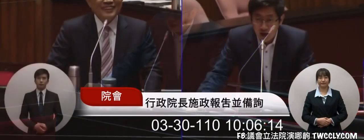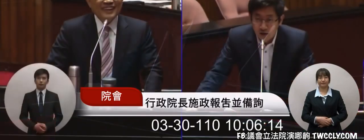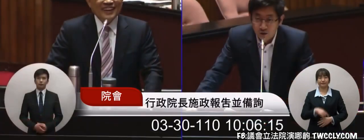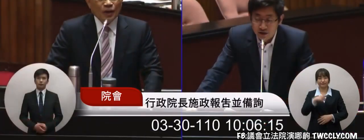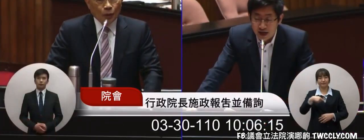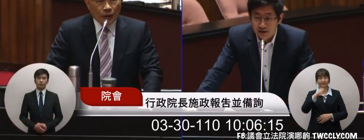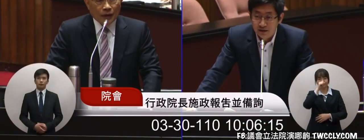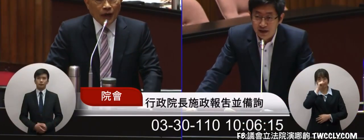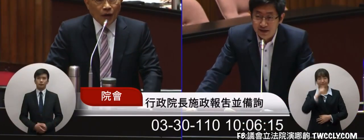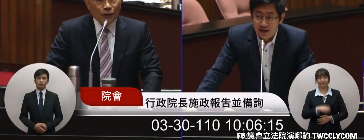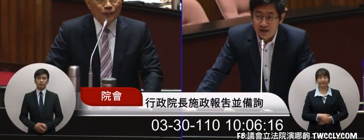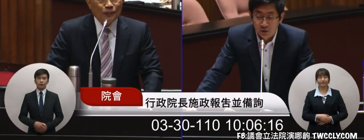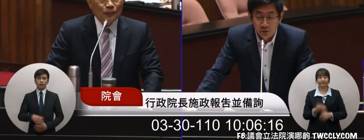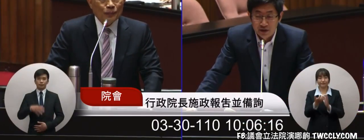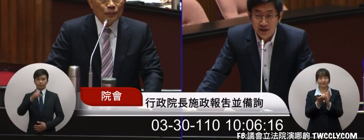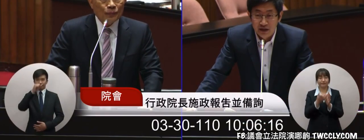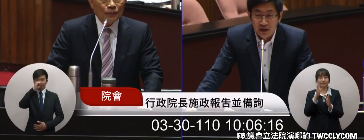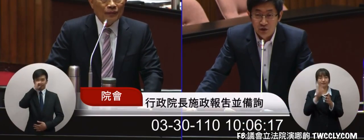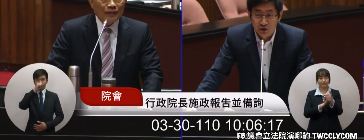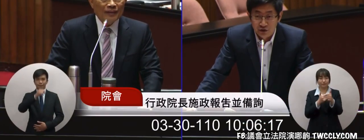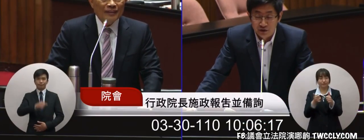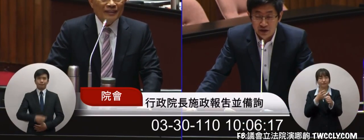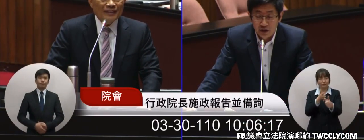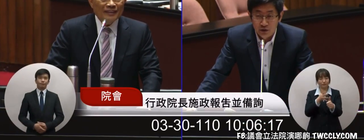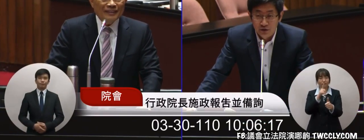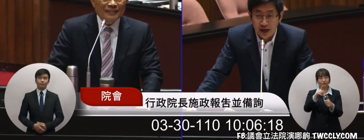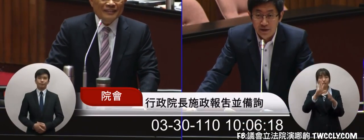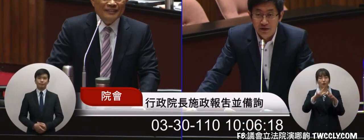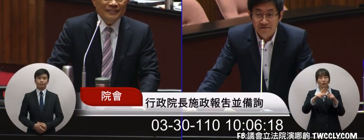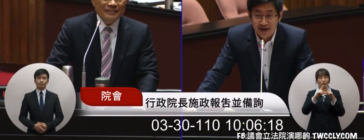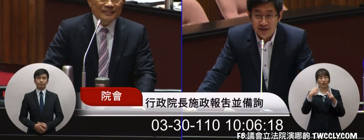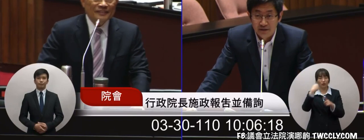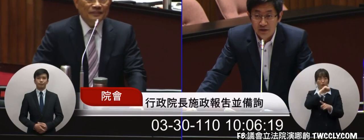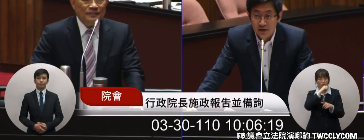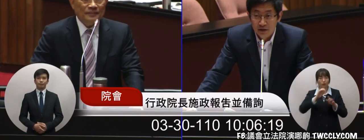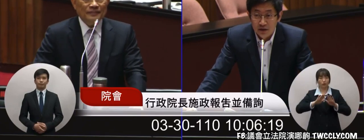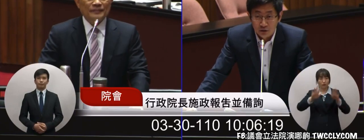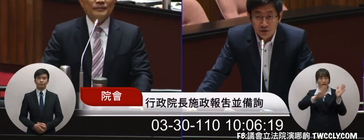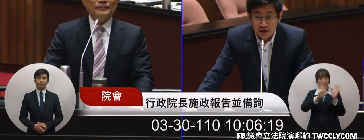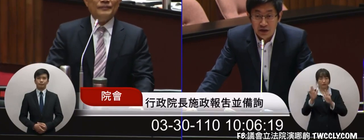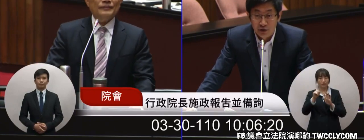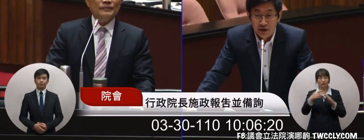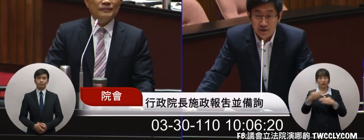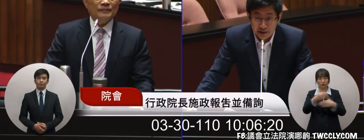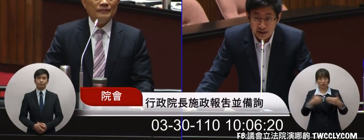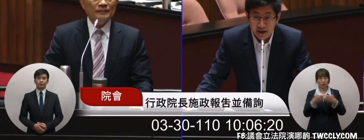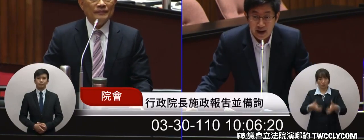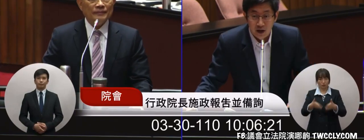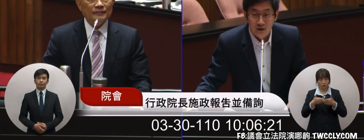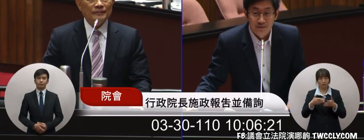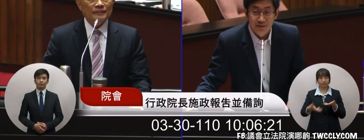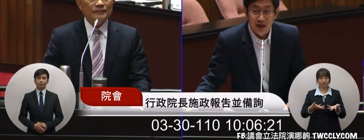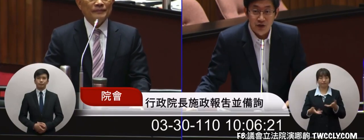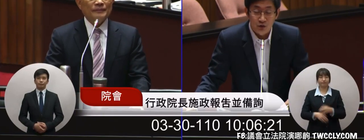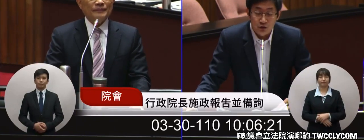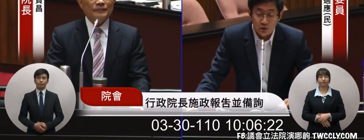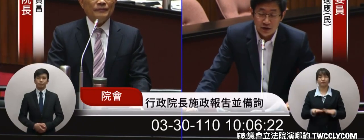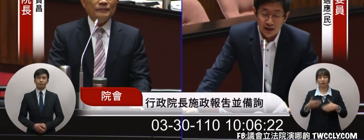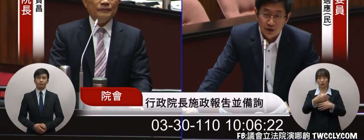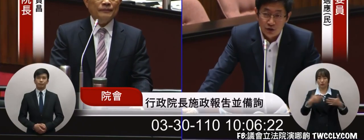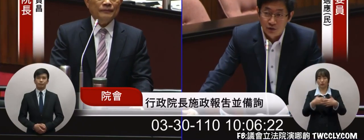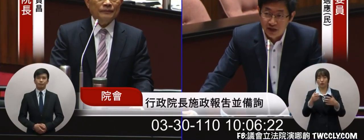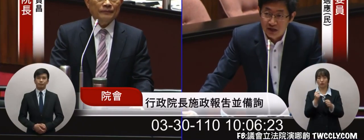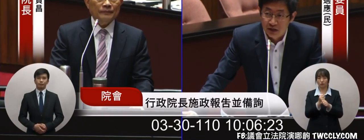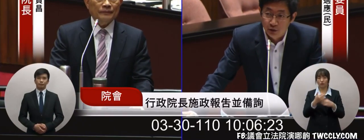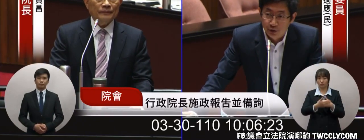院長好我想剛才幾個委員在提到的時候你都有提到說台灣的發展交通是一個重要的東西那交通